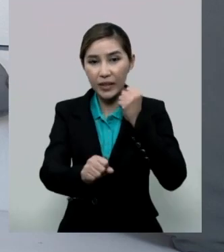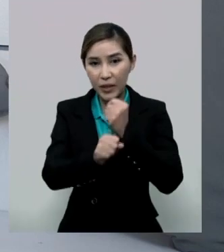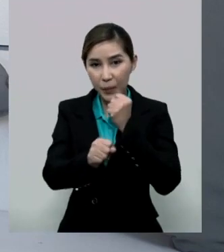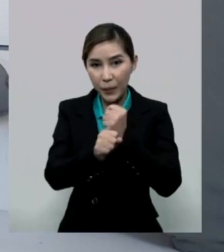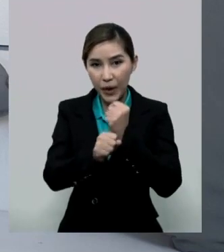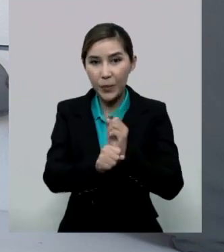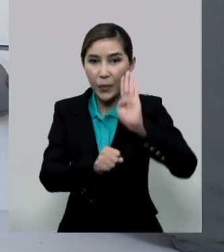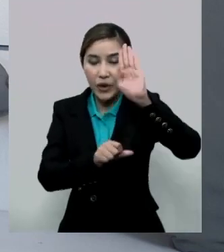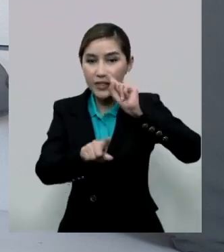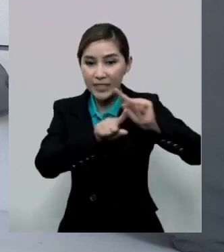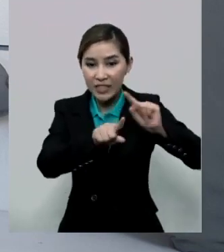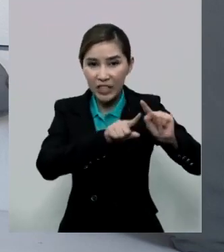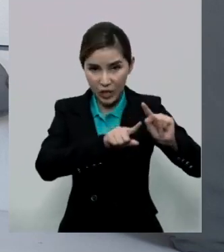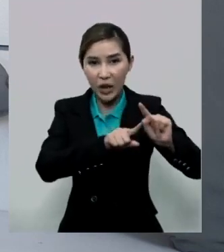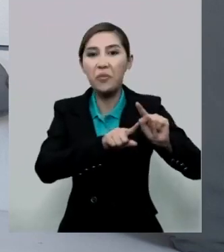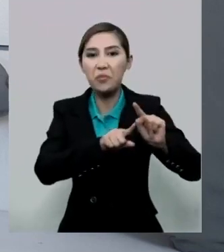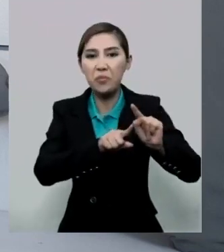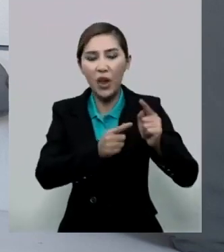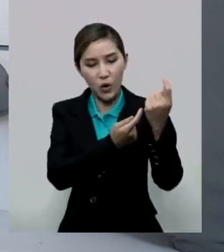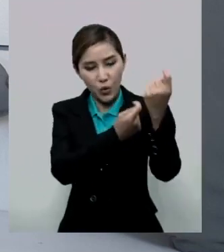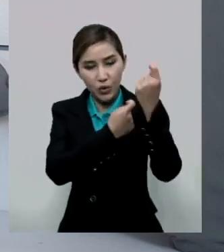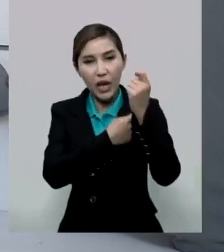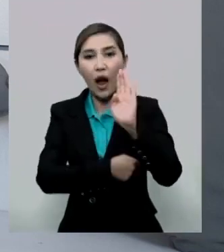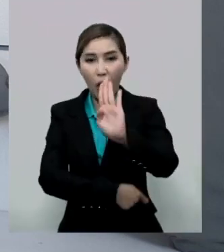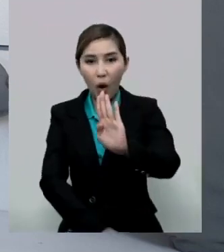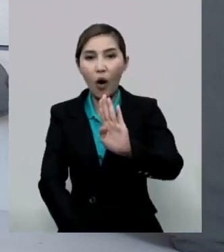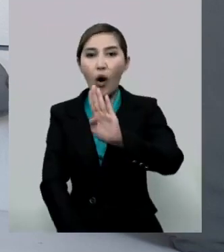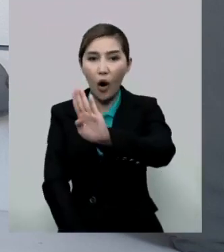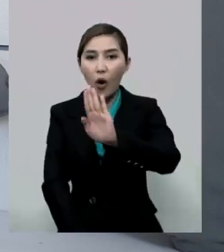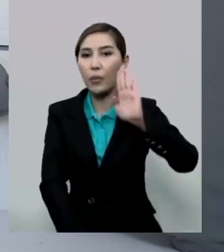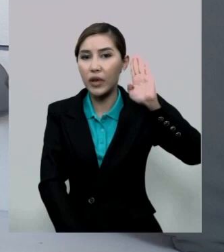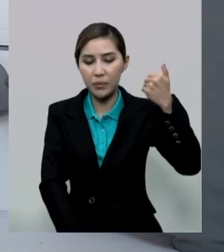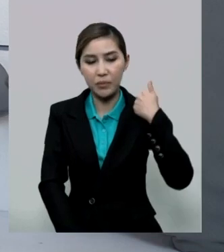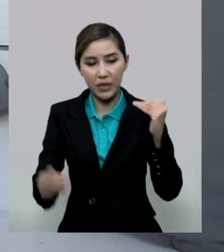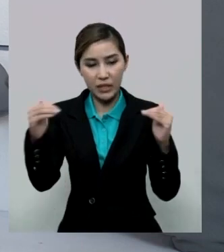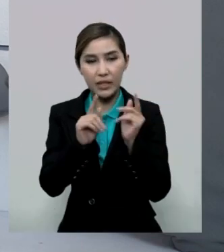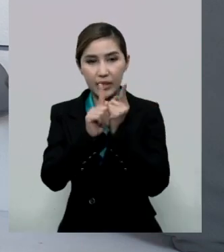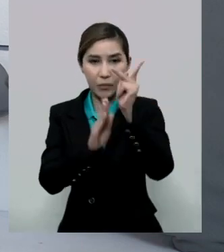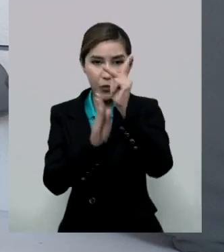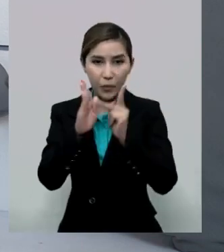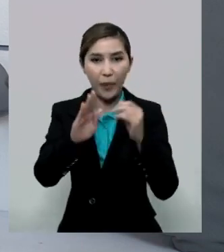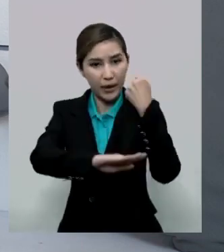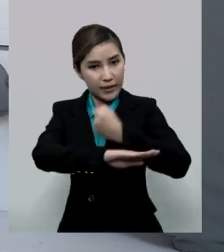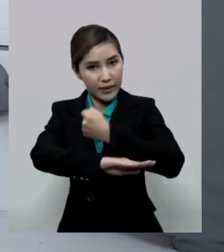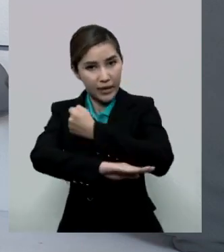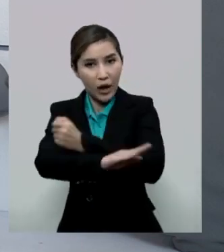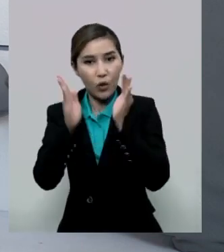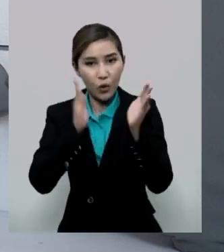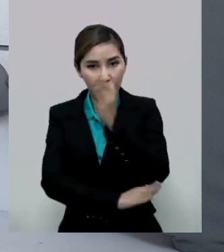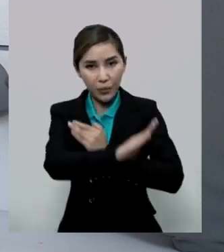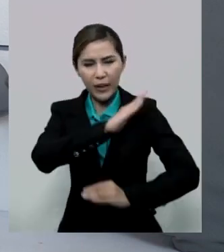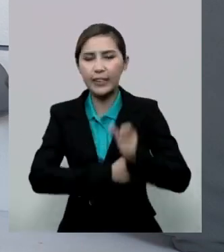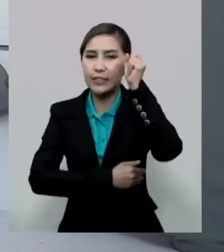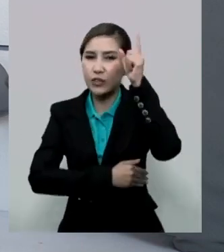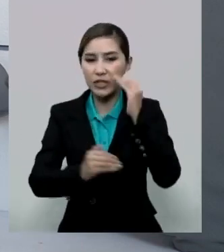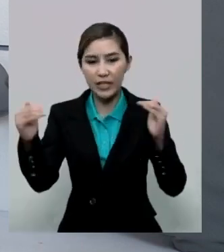คนพิการที่ทำงานในสถานประกอบการต่างๆค่ะก็ถือว่าเป็นลูกจ้างของสถานประกอบการนั้นและมีสิทธิ์ตามกฎหมายแรงงานซึ่งคน